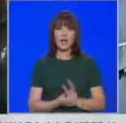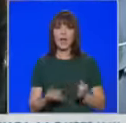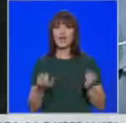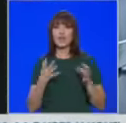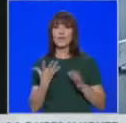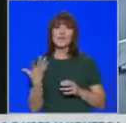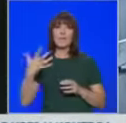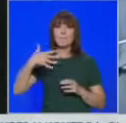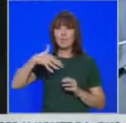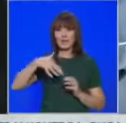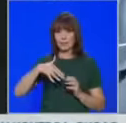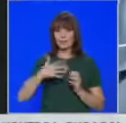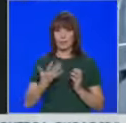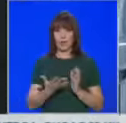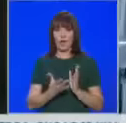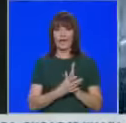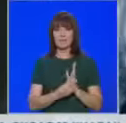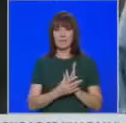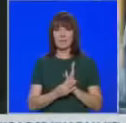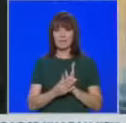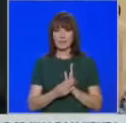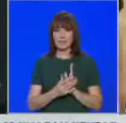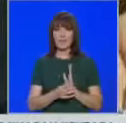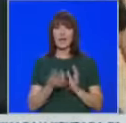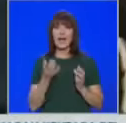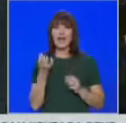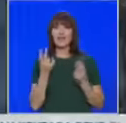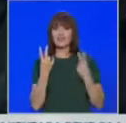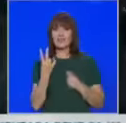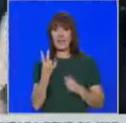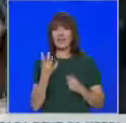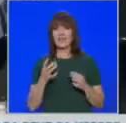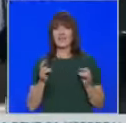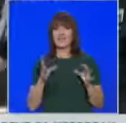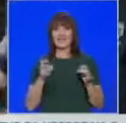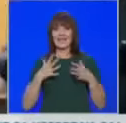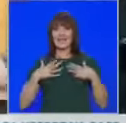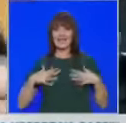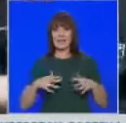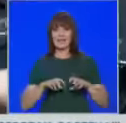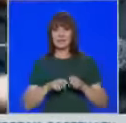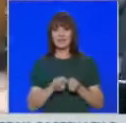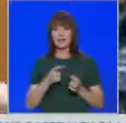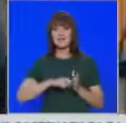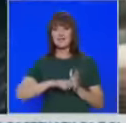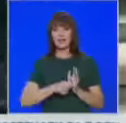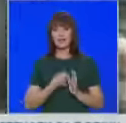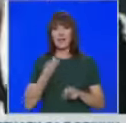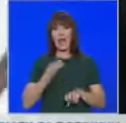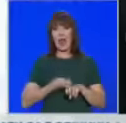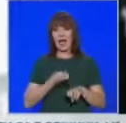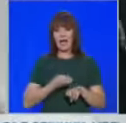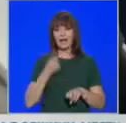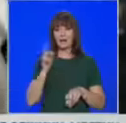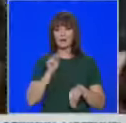Новата петорна експертиза на момичето отчита нанесени две средни телесни повреди. Заключенията са на лекари от Пловдив, след като